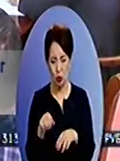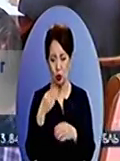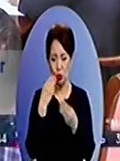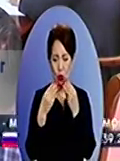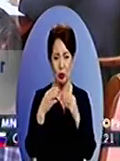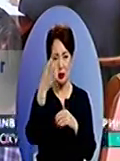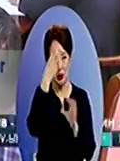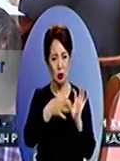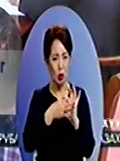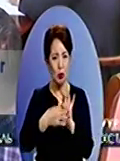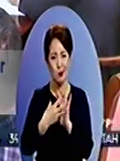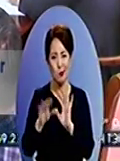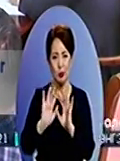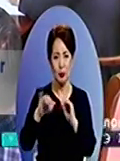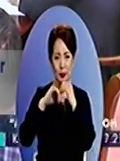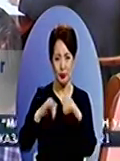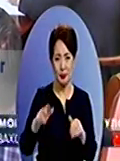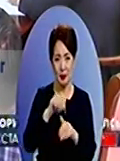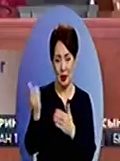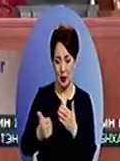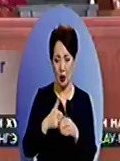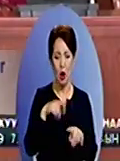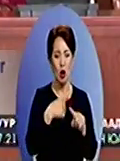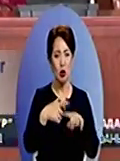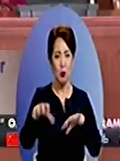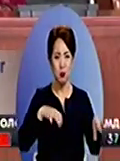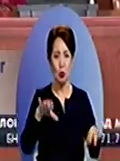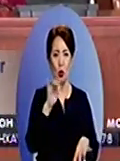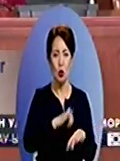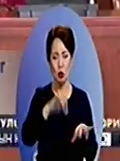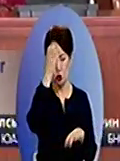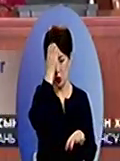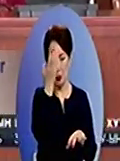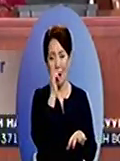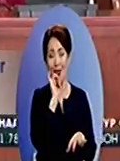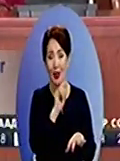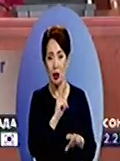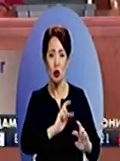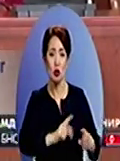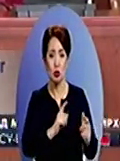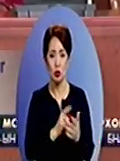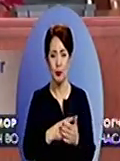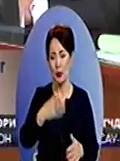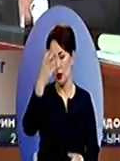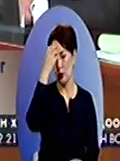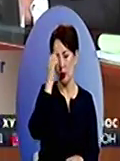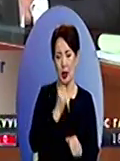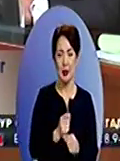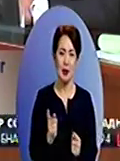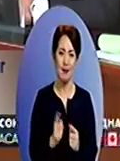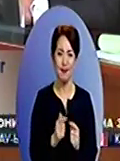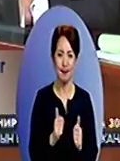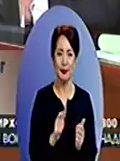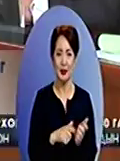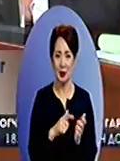байдлыг хангах, за орон нутагт хэд улс төрждөг байдлыг өөрчлөх, төрийн албыг бэхжүүлэхэд чиглэсэн заалтуудыг төсөл